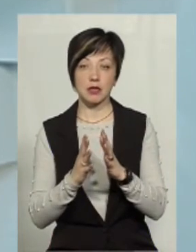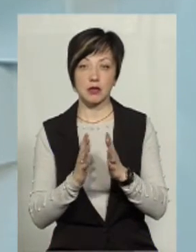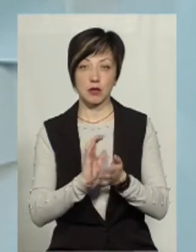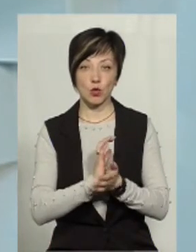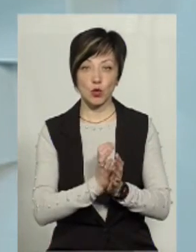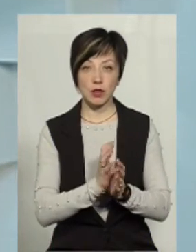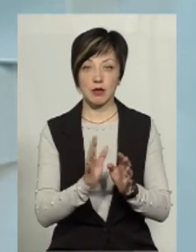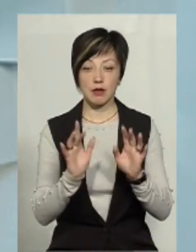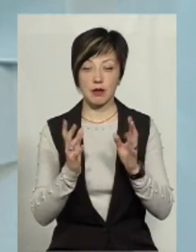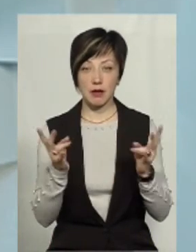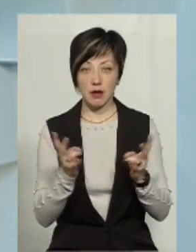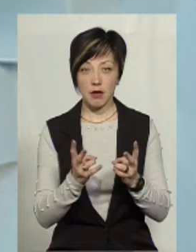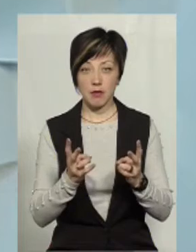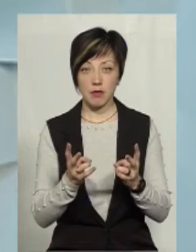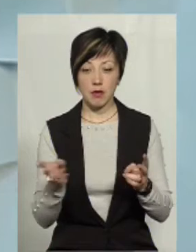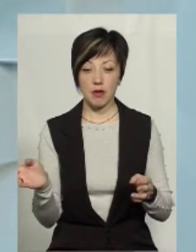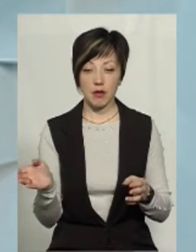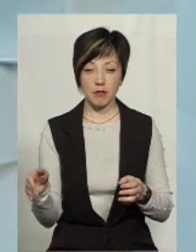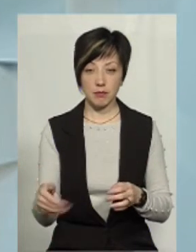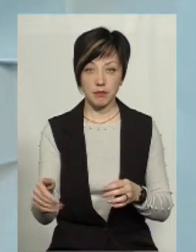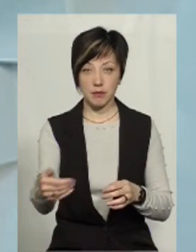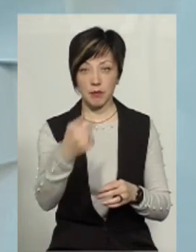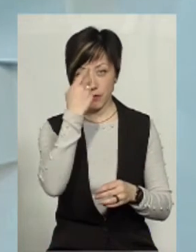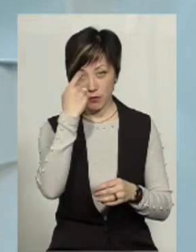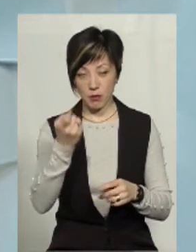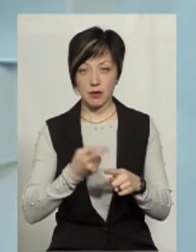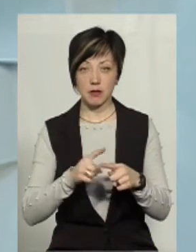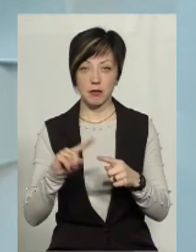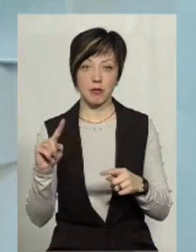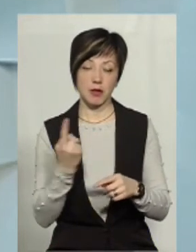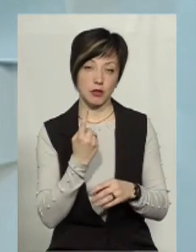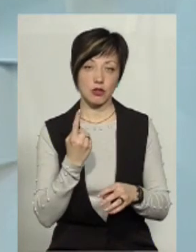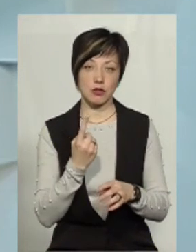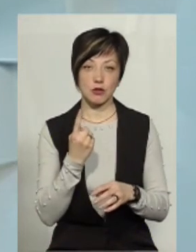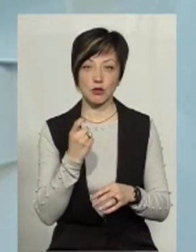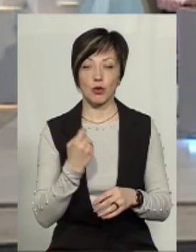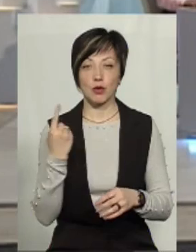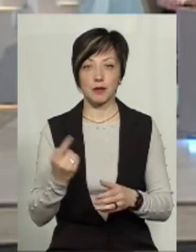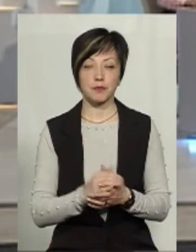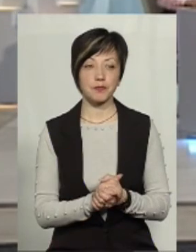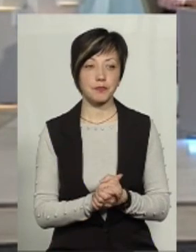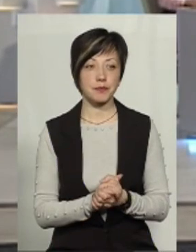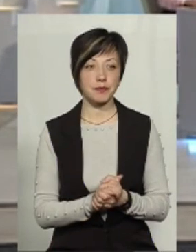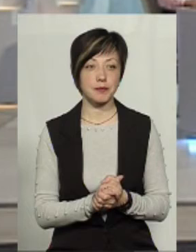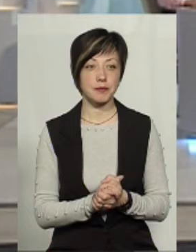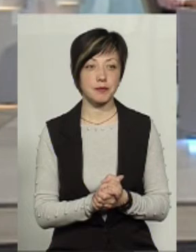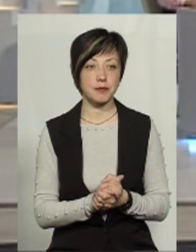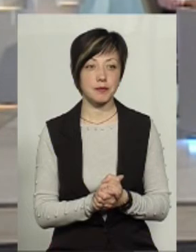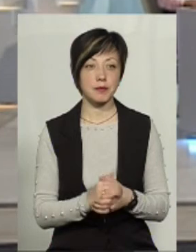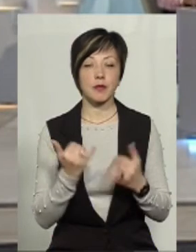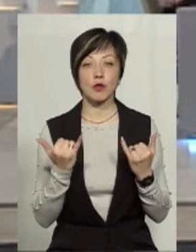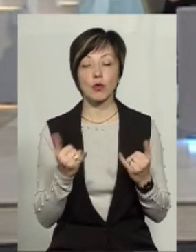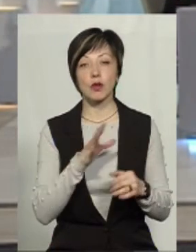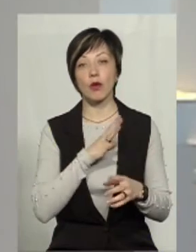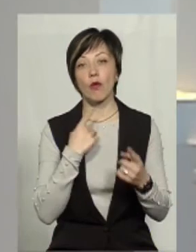кущі, траву необхідно просто вогонь здувати з неї. Ну, повідомляти. Це перше, що необхідно робити. Так. Так.